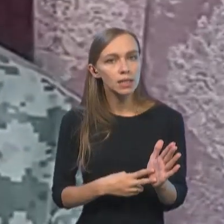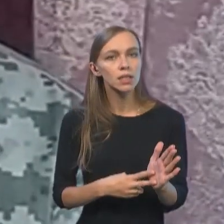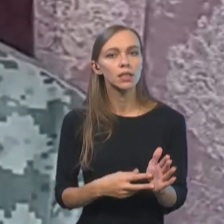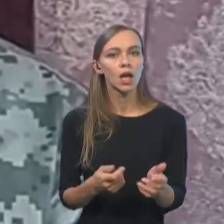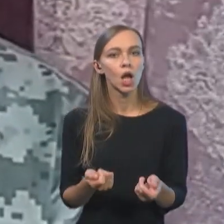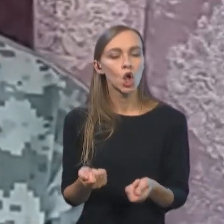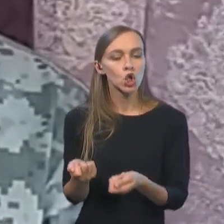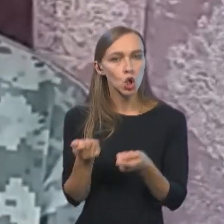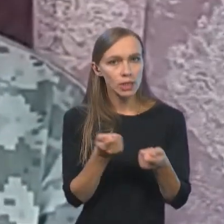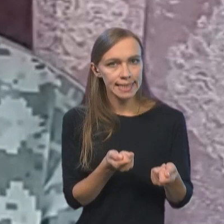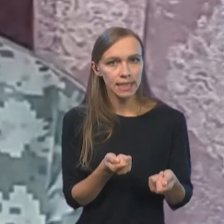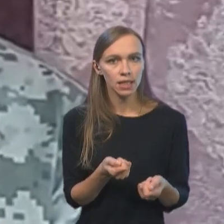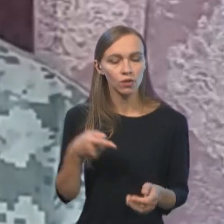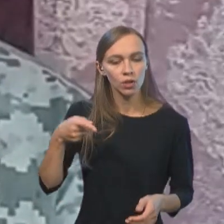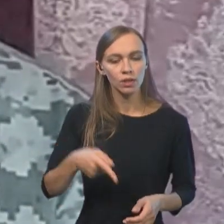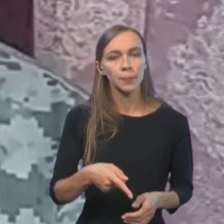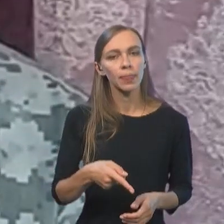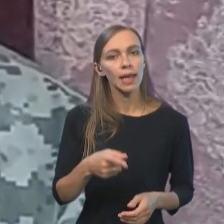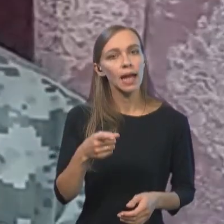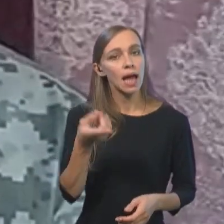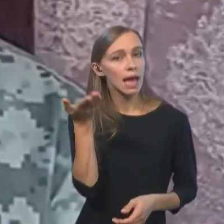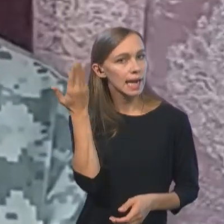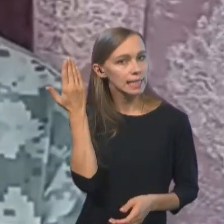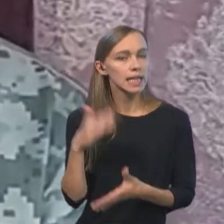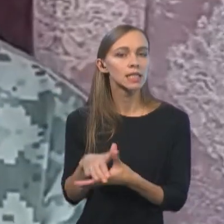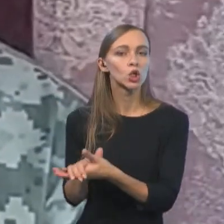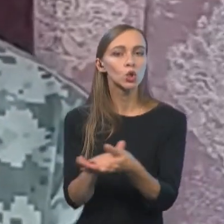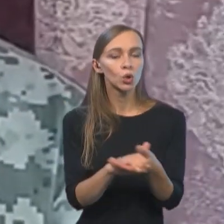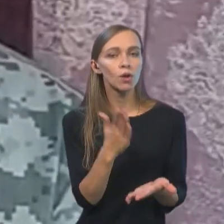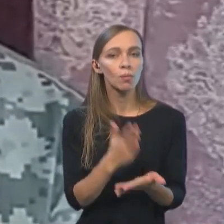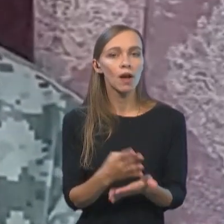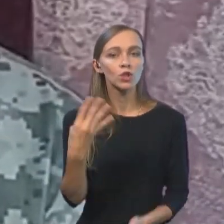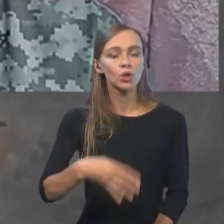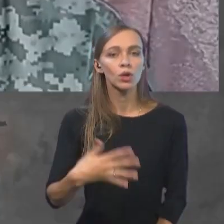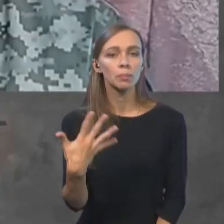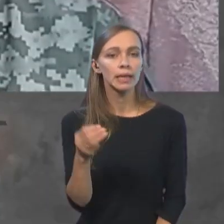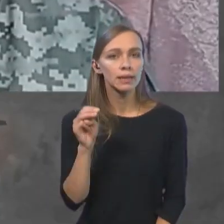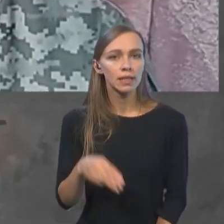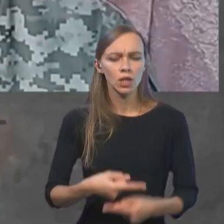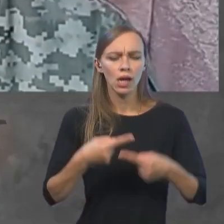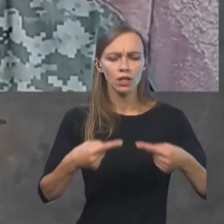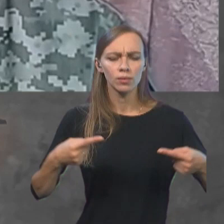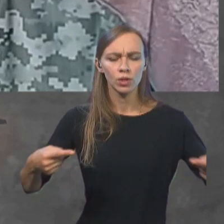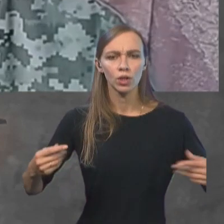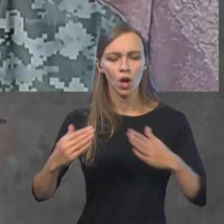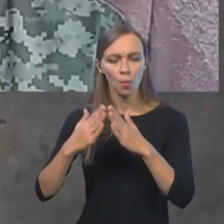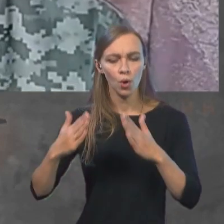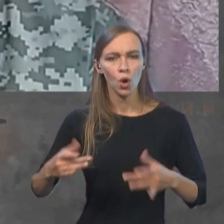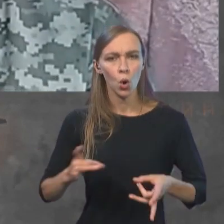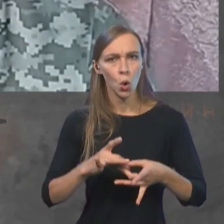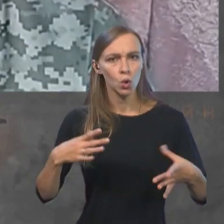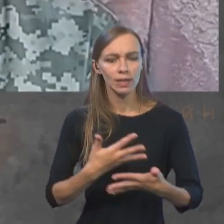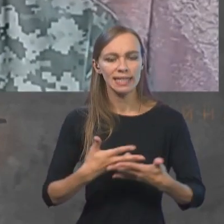1975 році Радянський Союз мав 45 тисяч найрізноманітніших боєголовок різного класу. Не можна